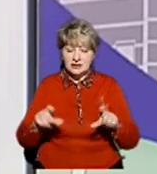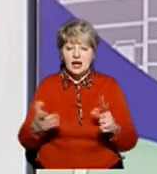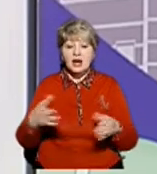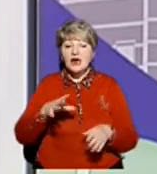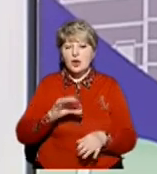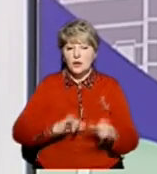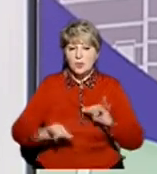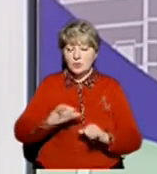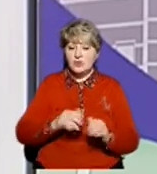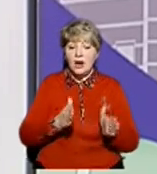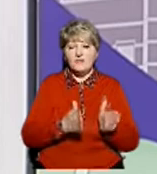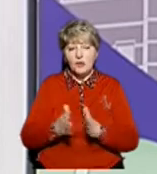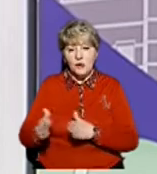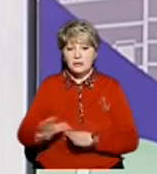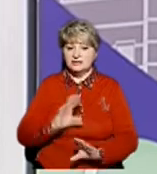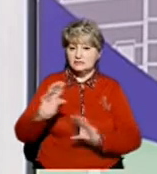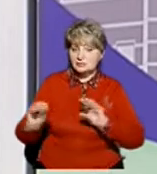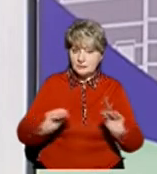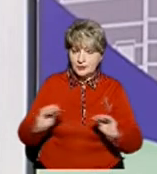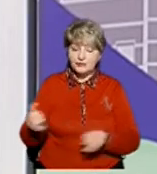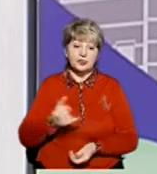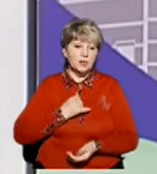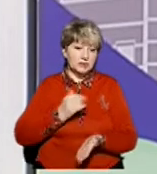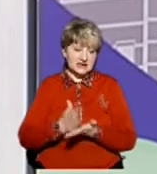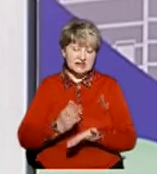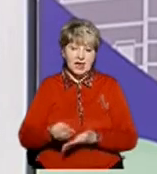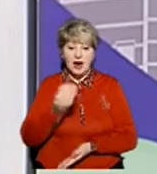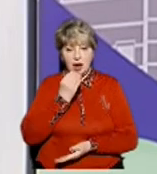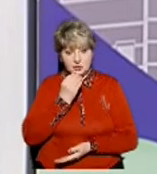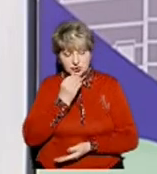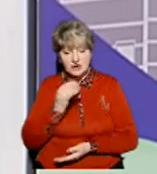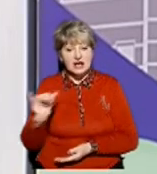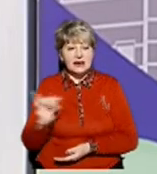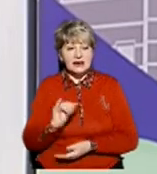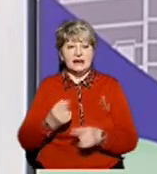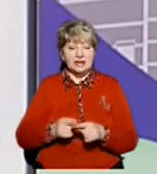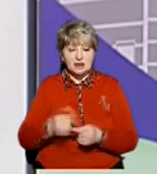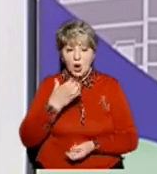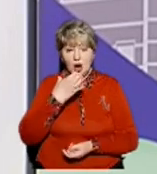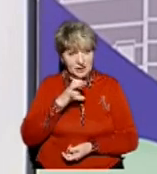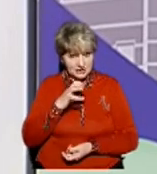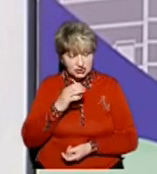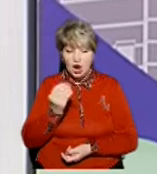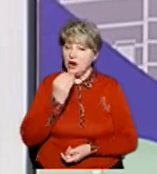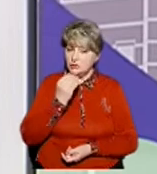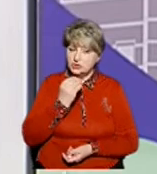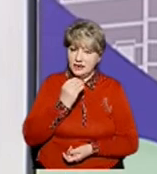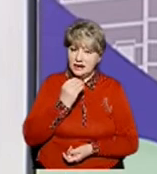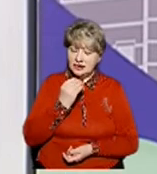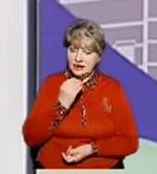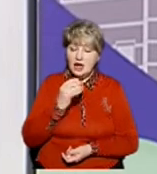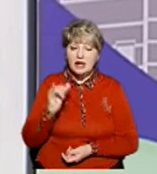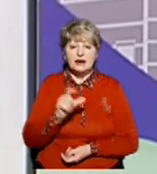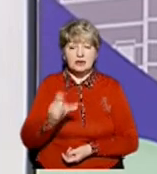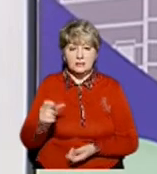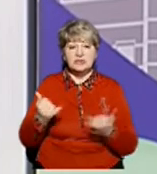в комунальних гуртожитках, в нас присутнє харчування, і, до речі, це гаряче харчування, і люди